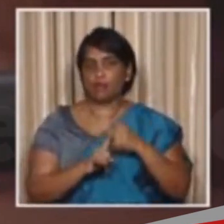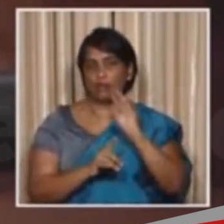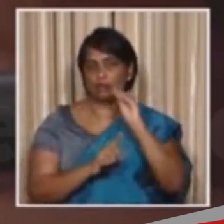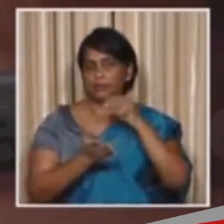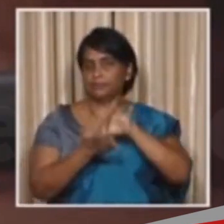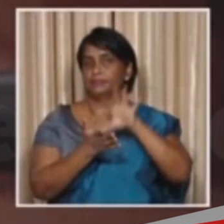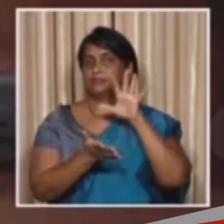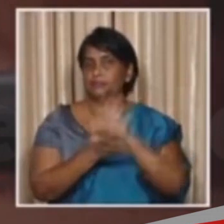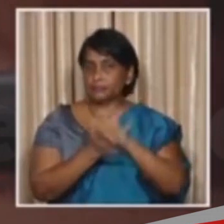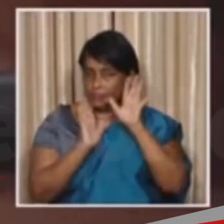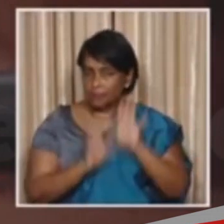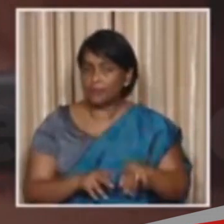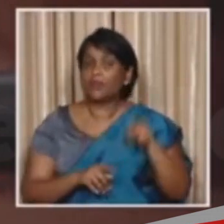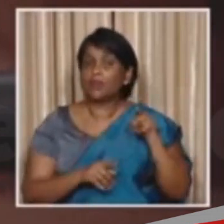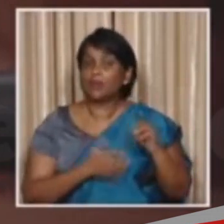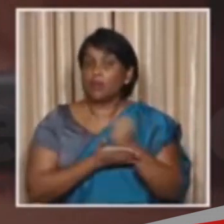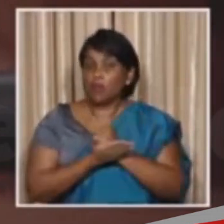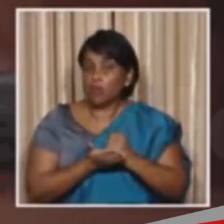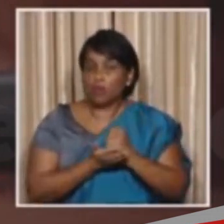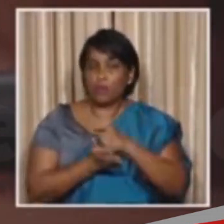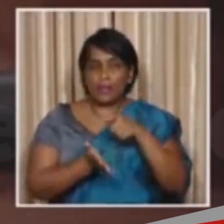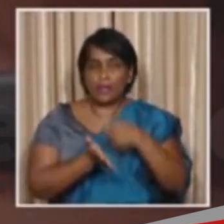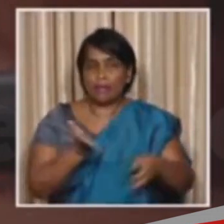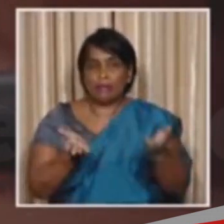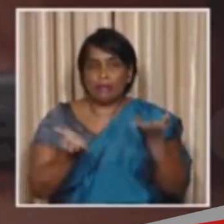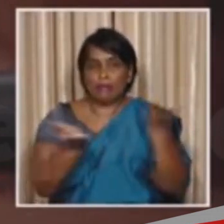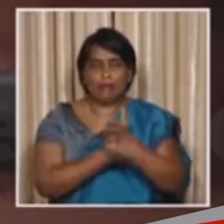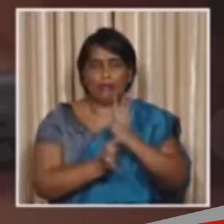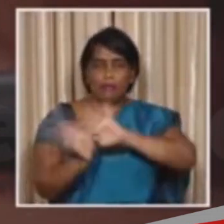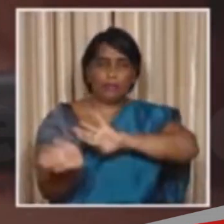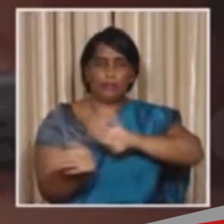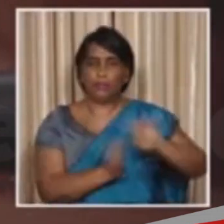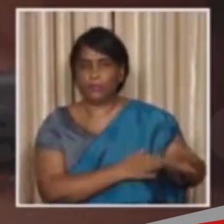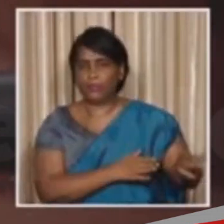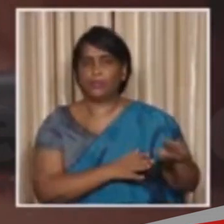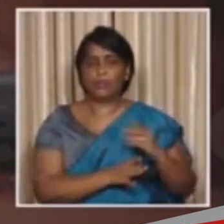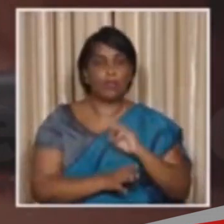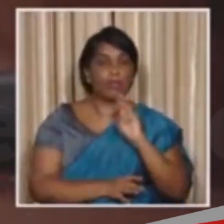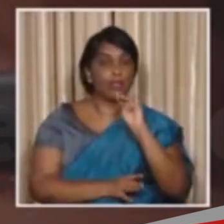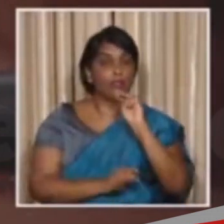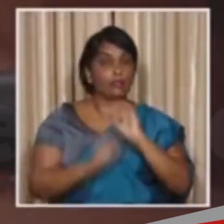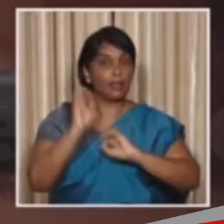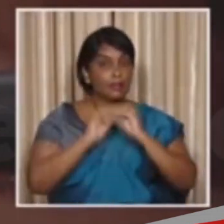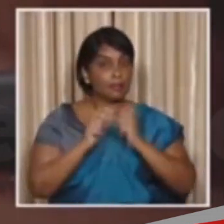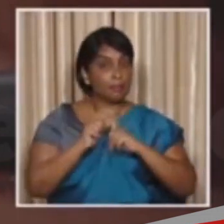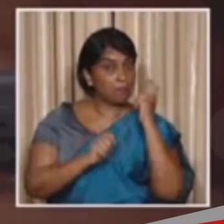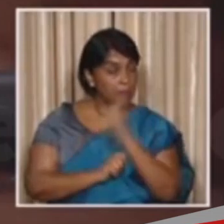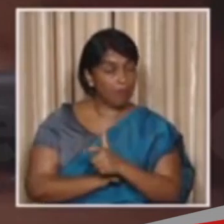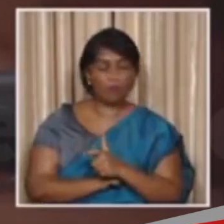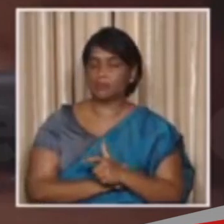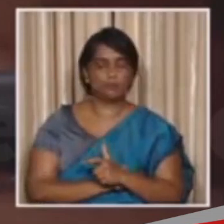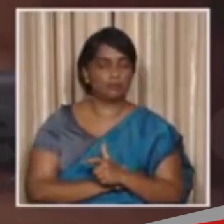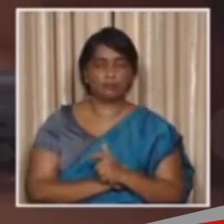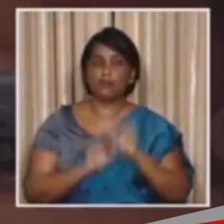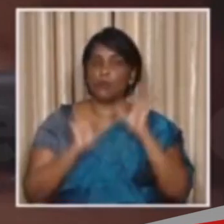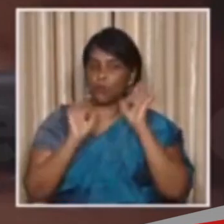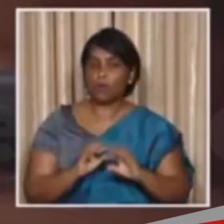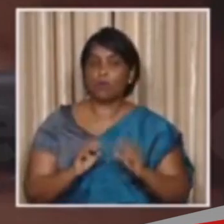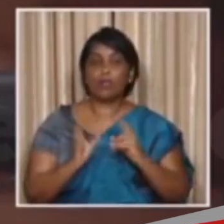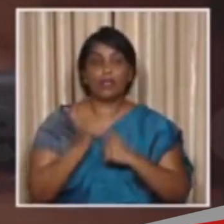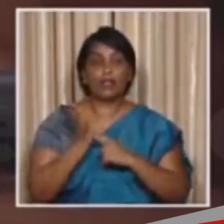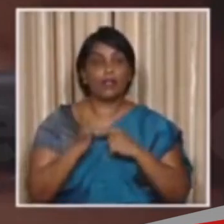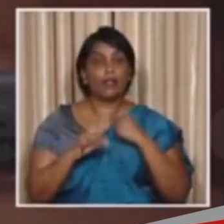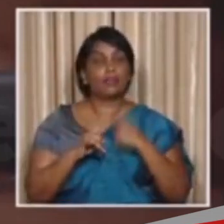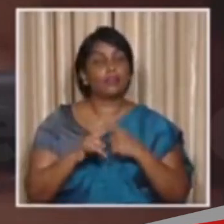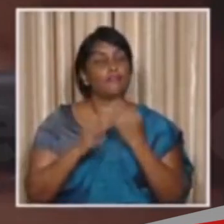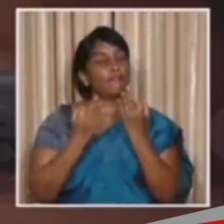තිබියදී ඒ මුළු ගිවිසුම පැත්තකින් තියලා අර ලබා දිය යුතු 130 බද්දත් අයින් කරලා නැවත ශූන්‍ය බදු ප්‍රතිපත්තියක් මෙම